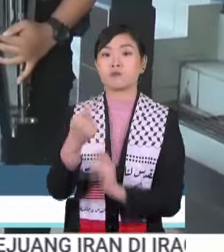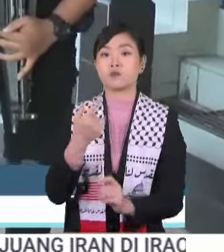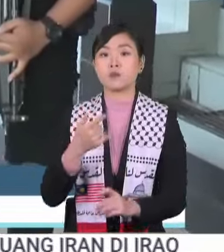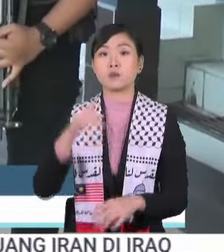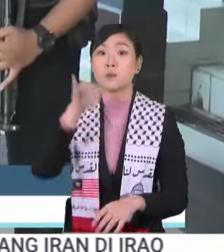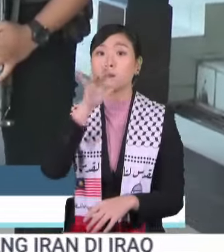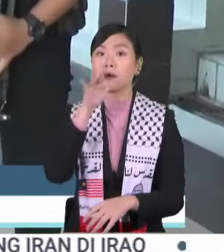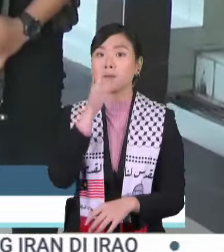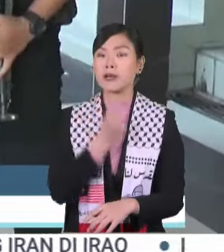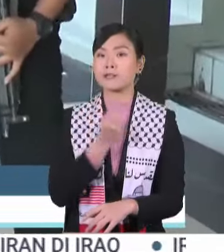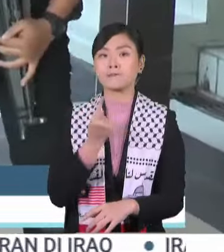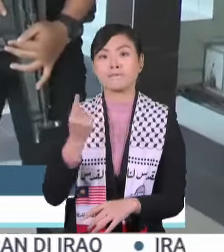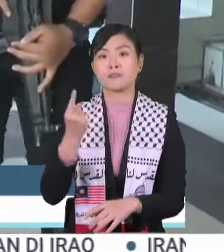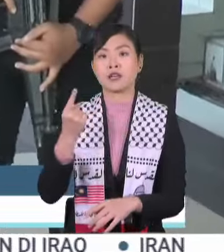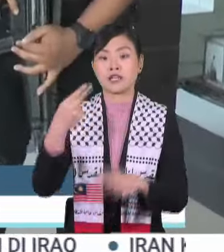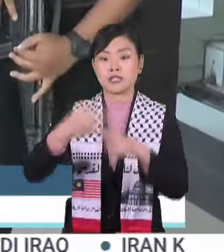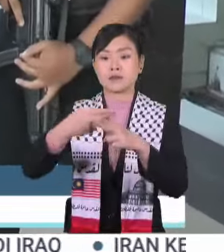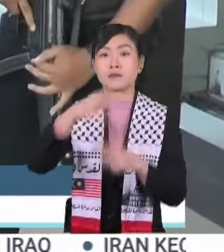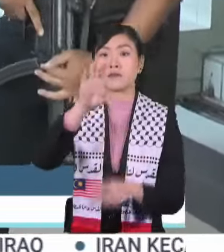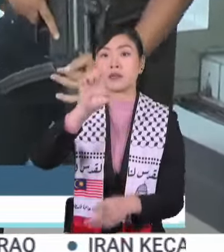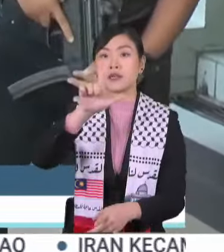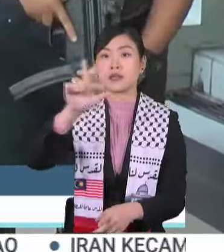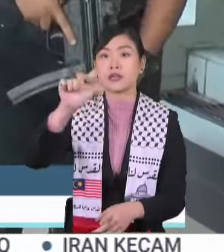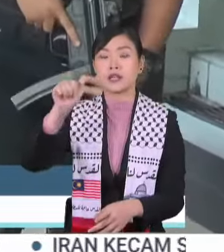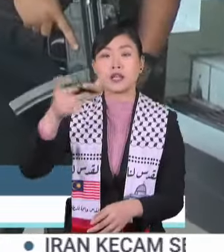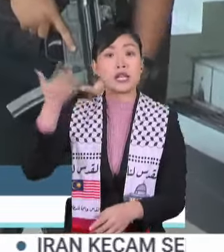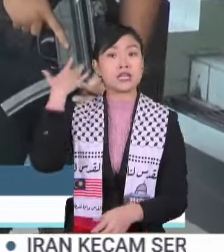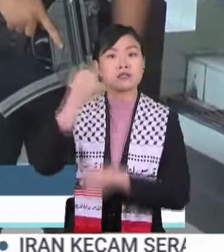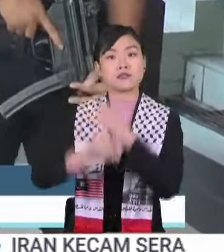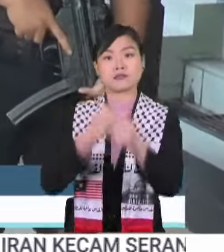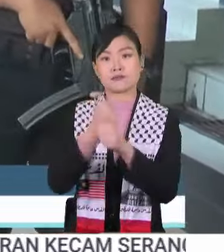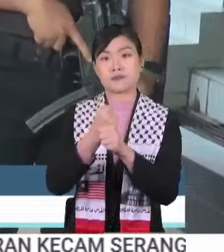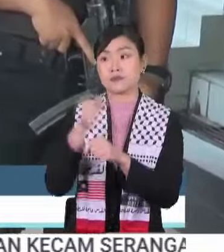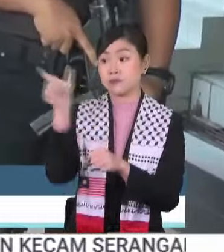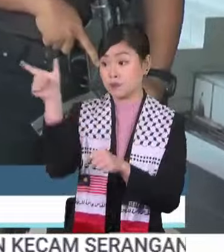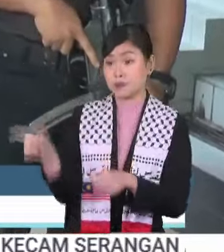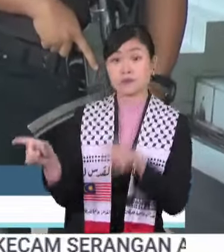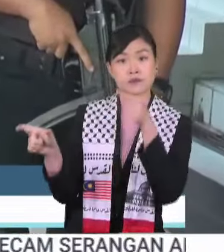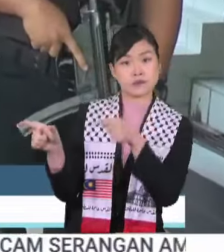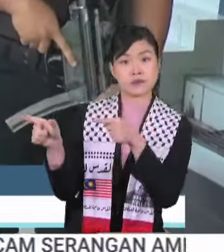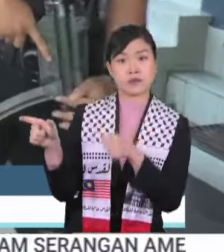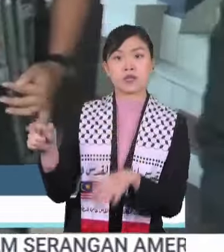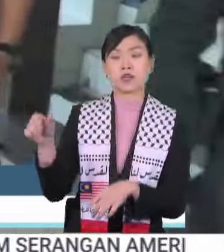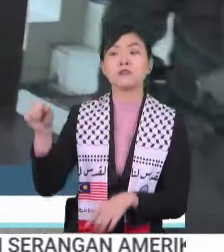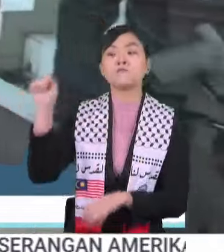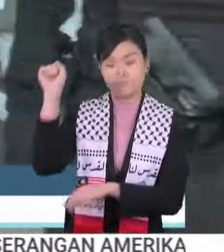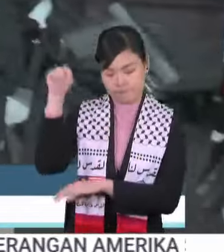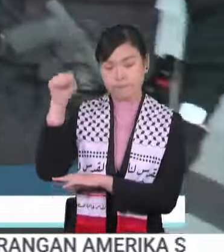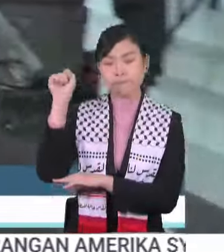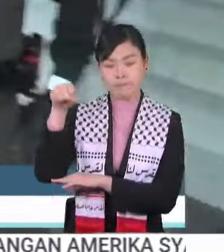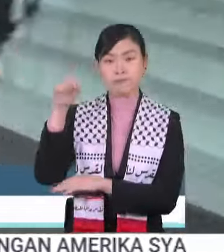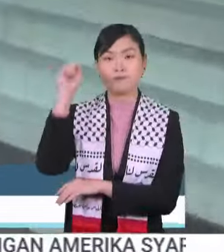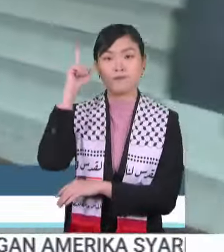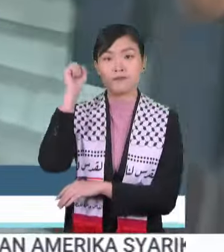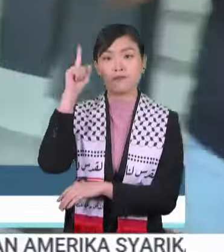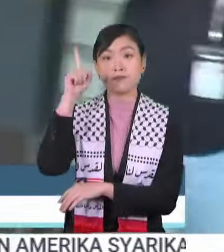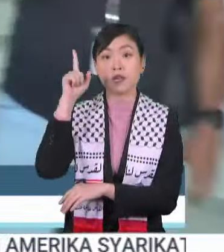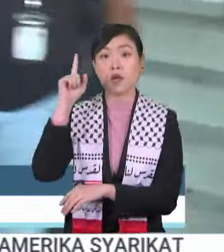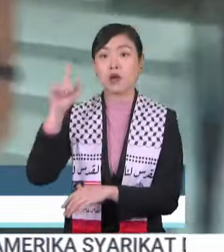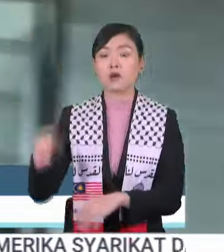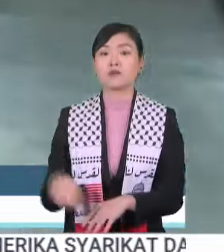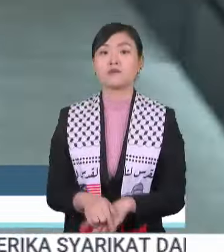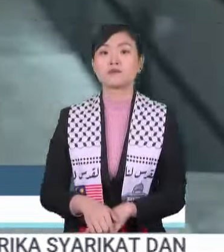Mila sharmilah samsusah atau Bella tahun lalu tertuduh Mohamad Haikal mahfuz mengangguk faham selepas pertuduhan dibacakan di hadapan